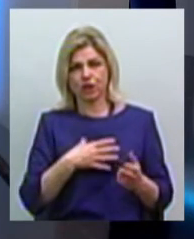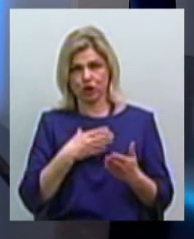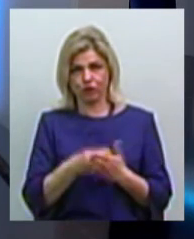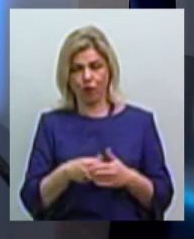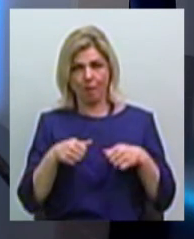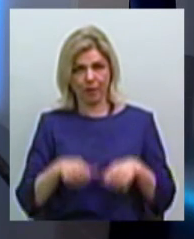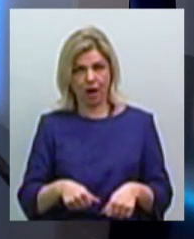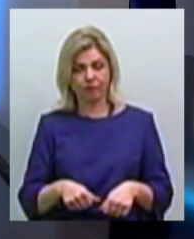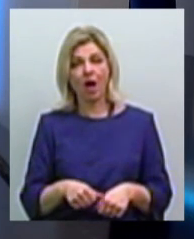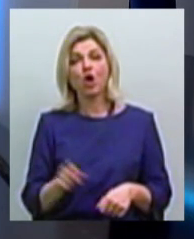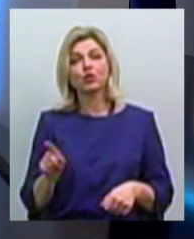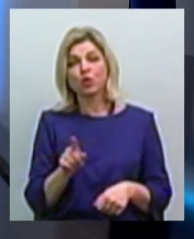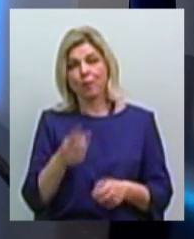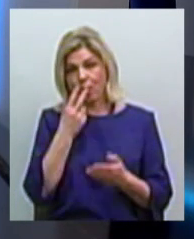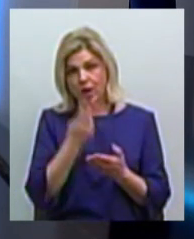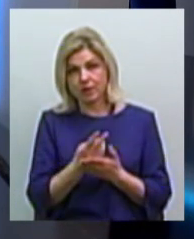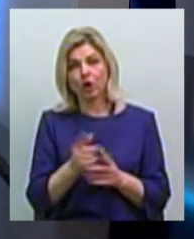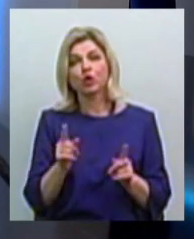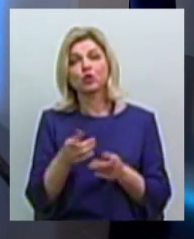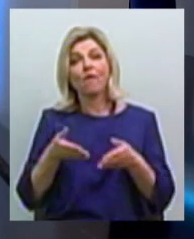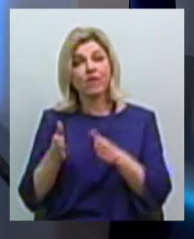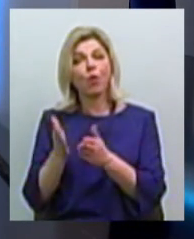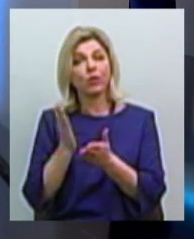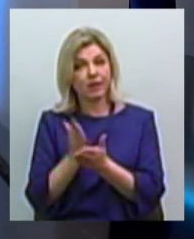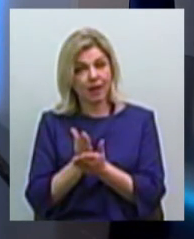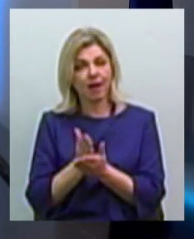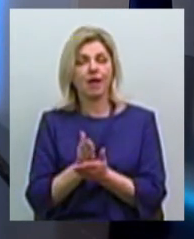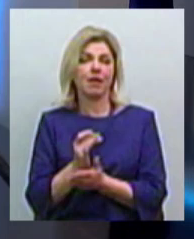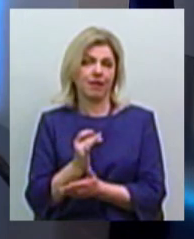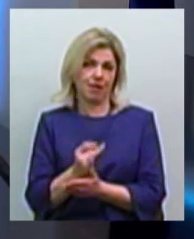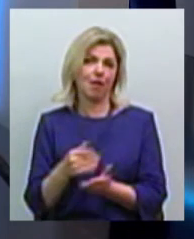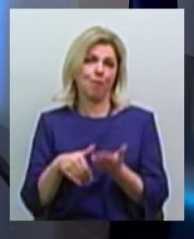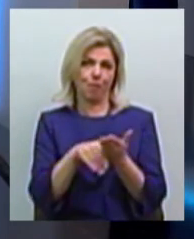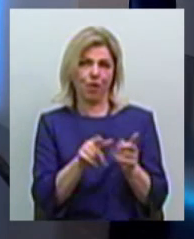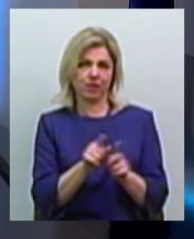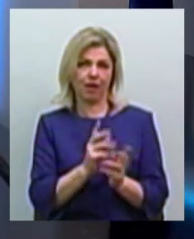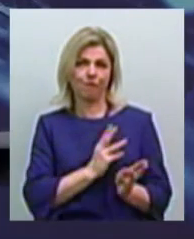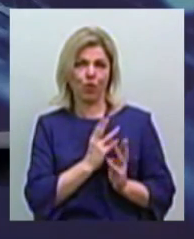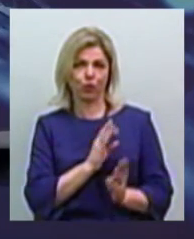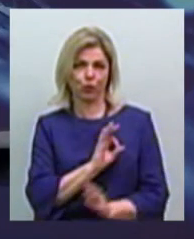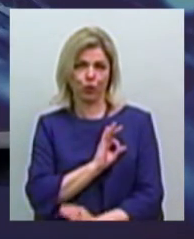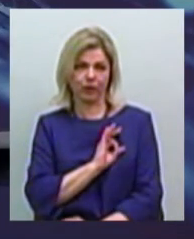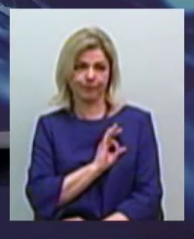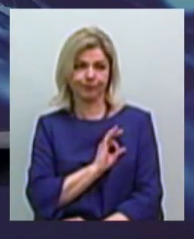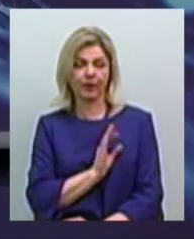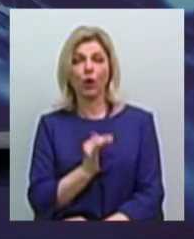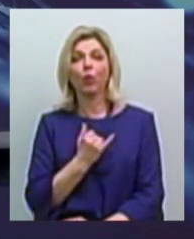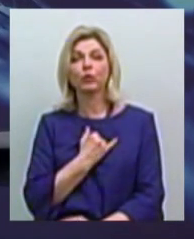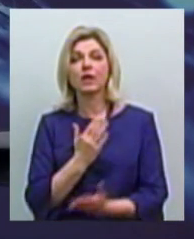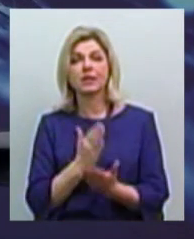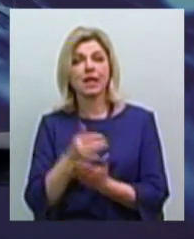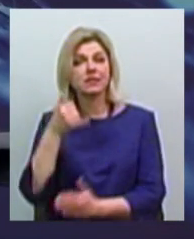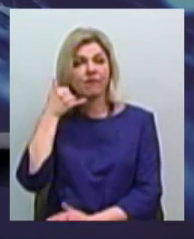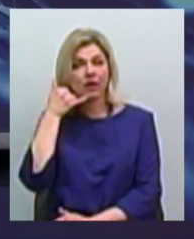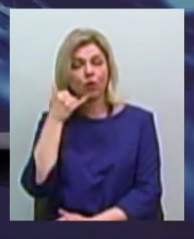щоб показати, що ці шляхи є і лише варто їх побачити. У нас є дзвінок від глядачів. Будь ласка, добрий